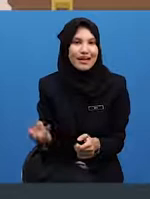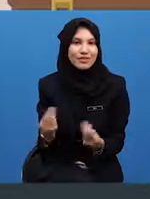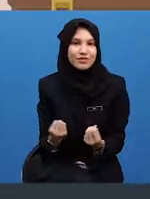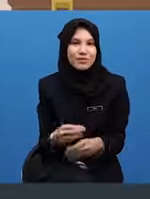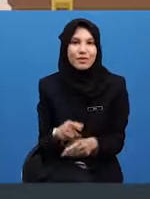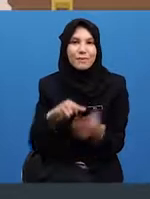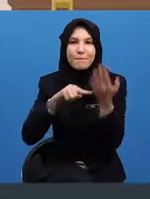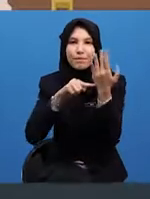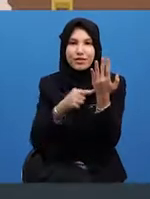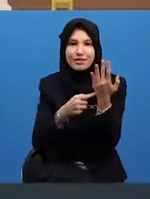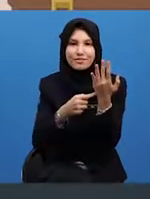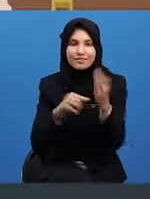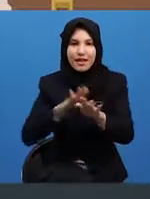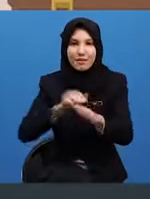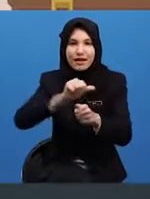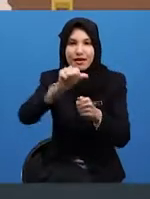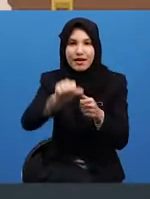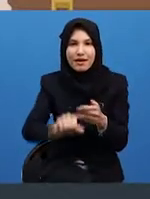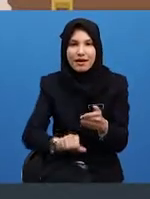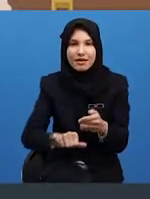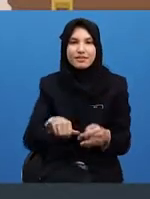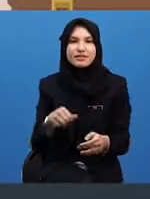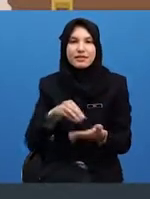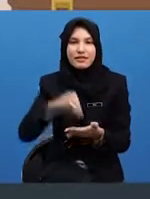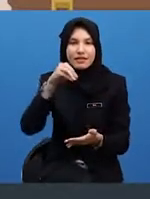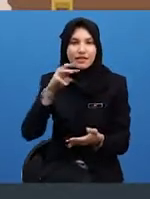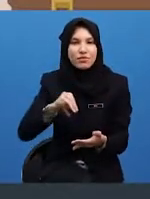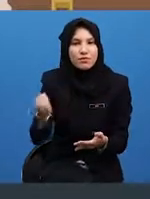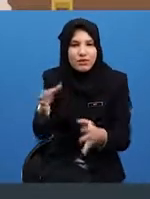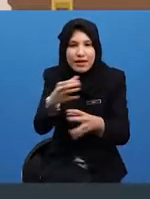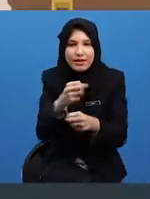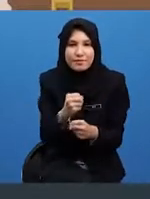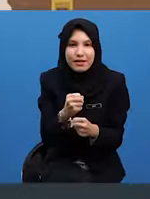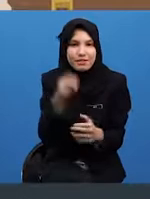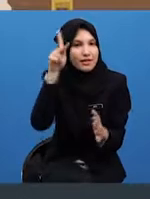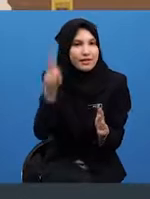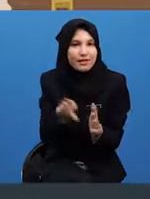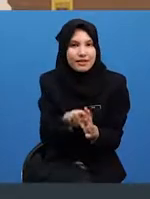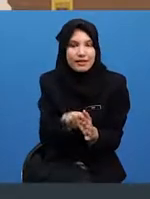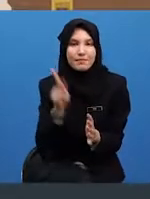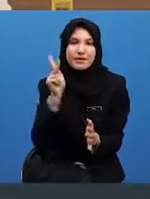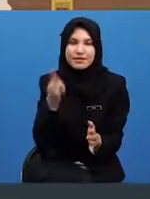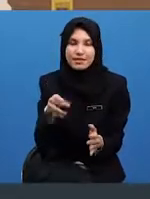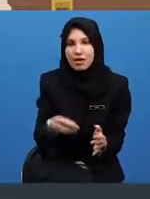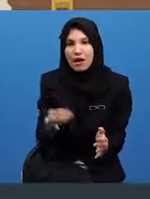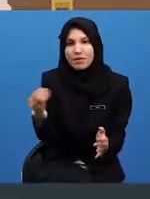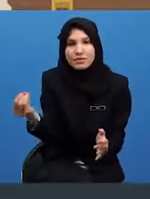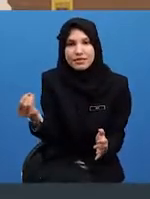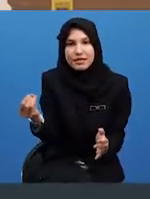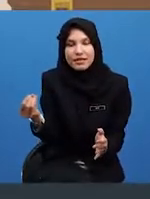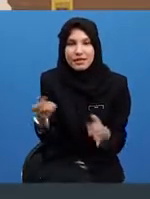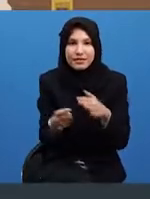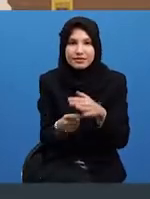mula. Pada akhir pembelajaran ini, murid-murid akan dapat mengenal pasti objek yang